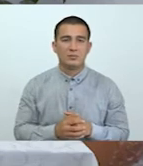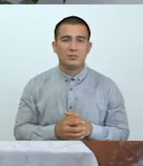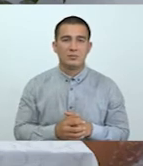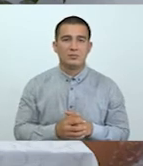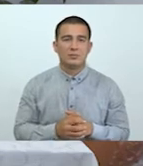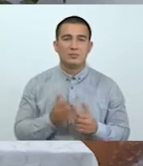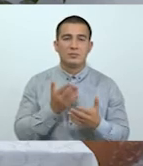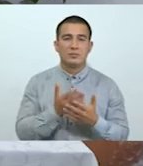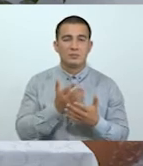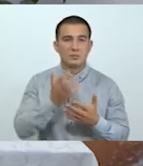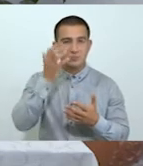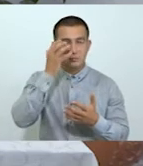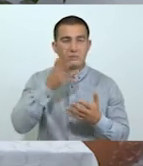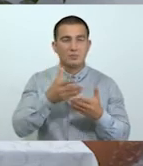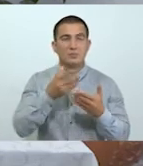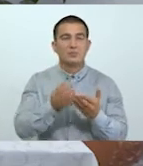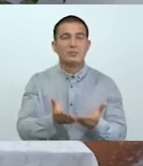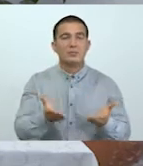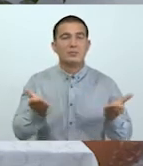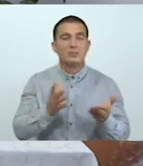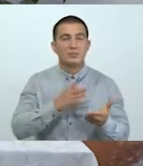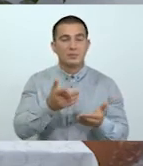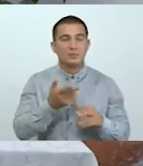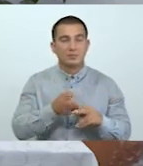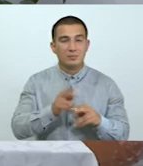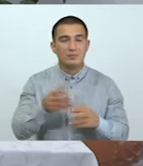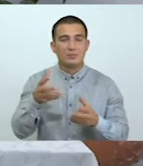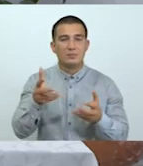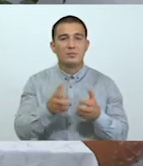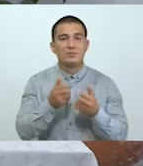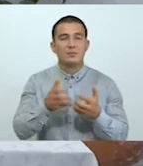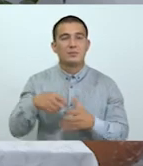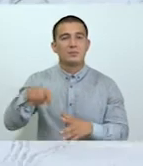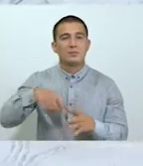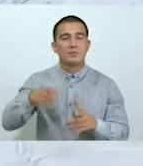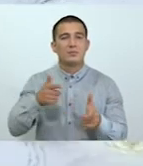Mana endi ustiga xamirimizni sidirib solamiz.